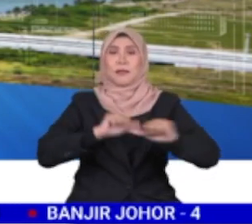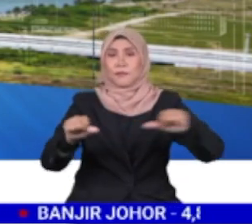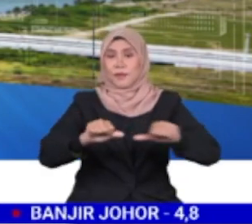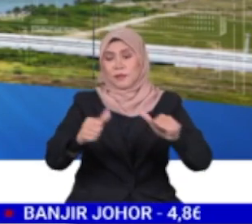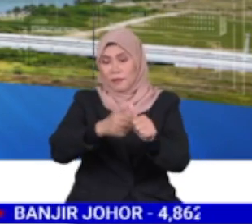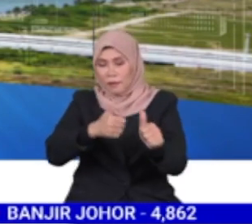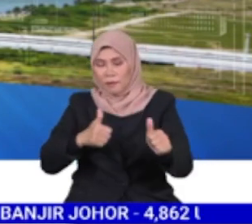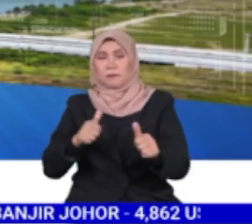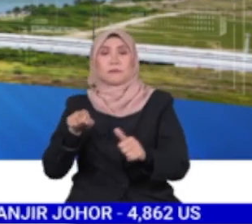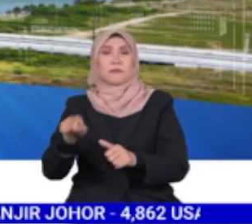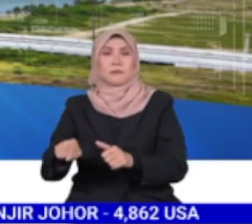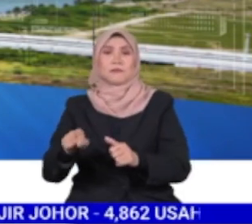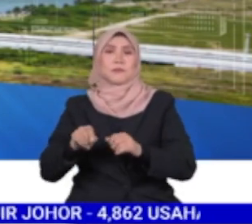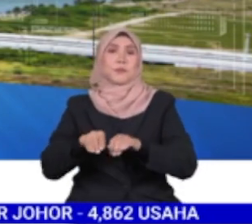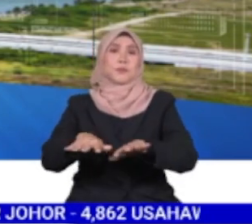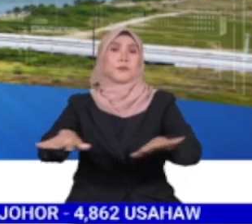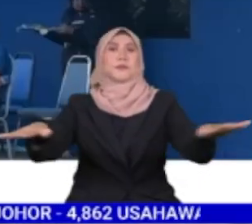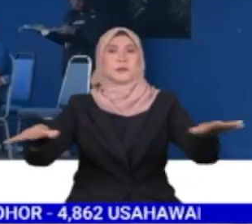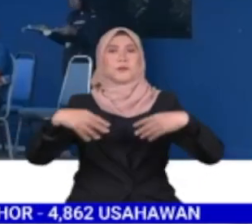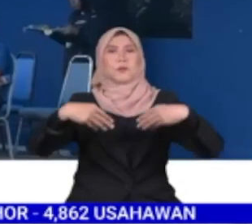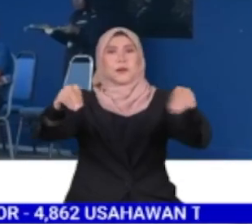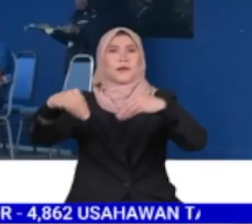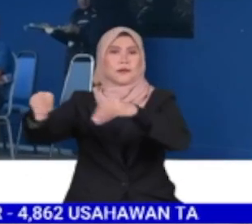kegiatan itu terus leluasa